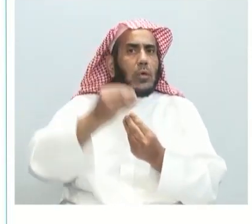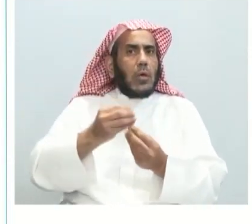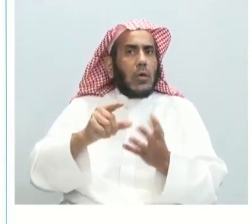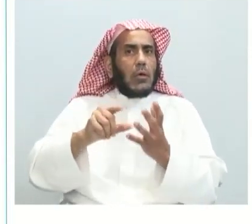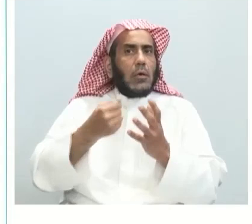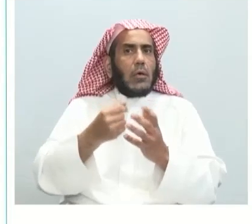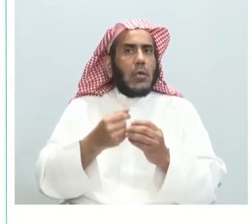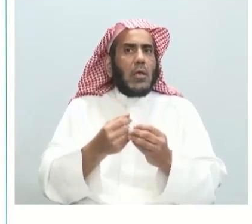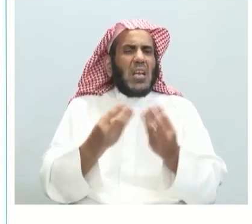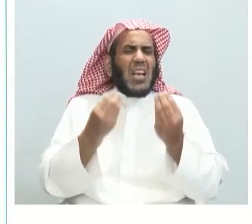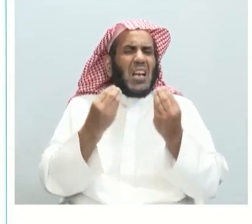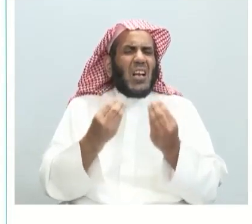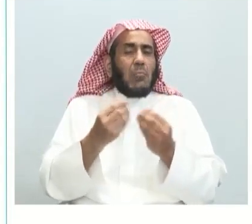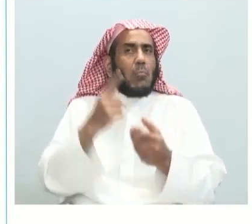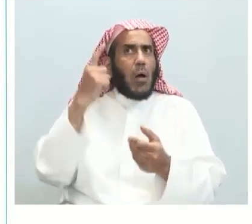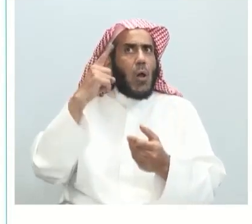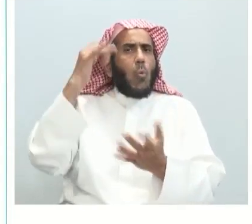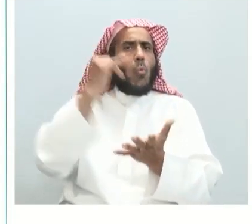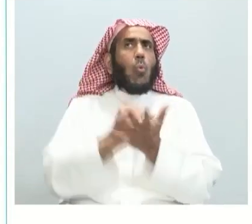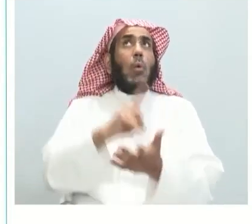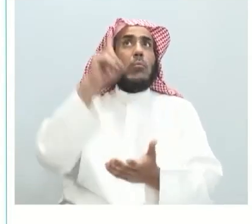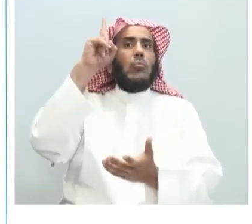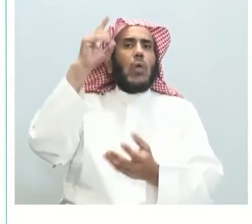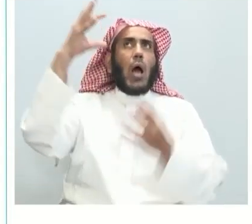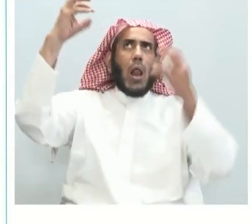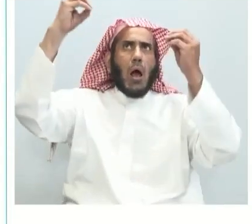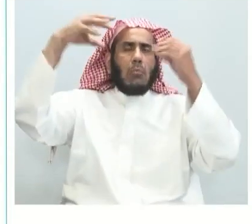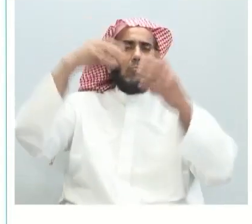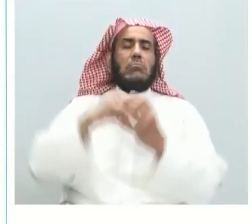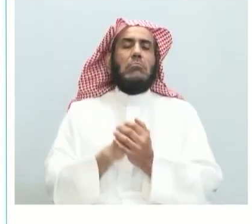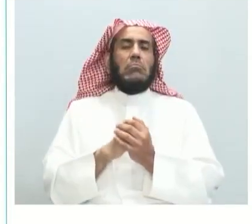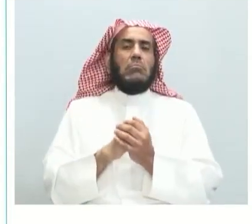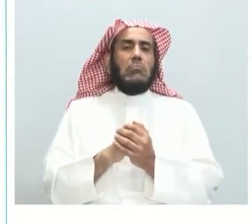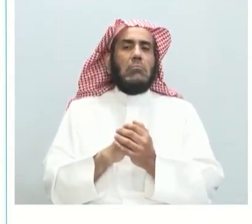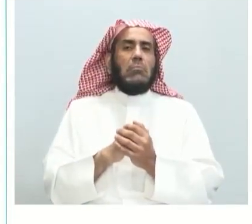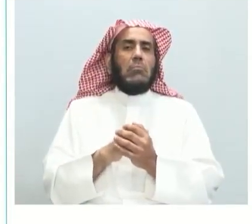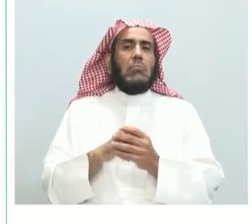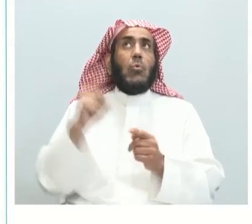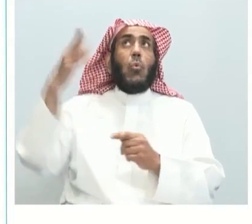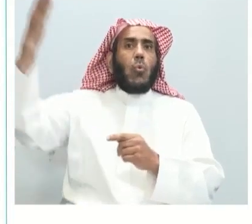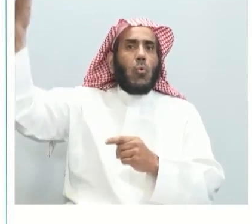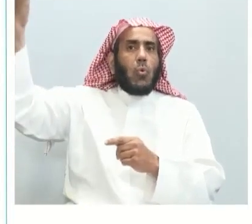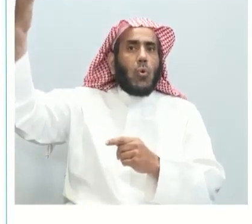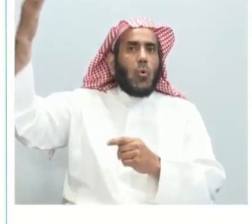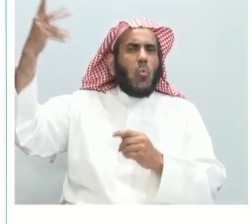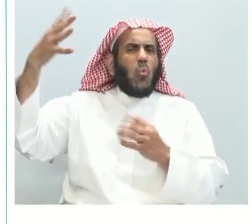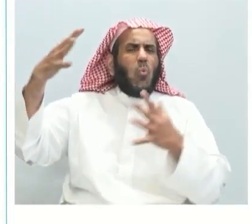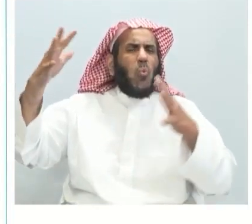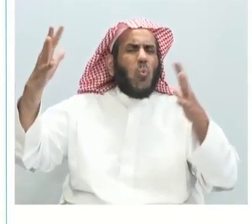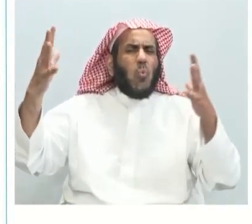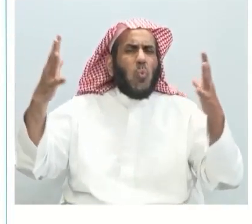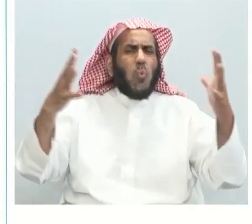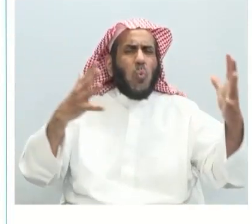الا بقدر معلوم وارسلنا الرياح